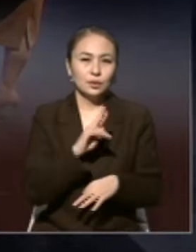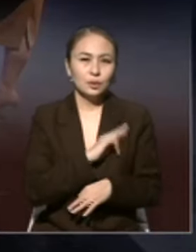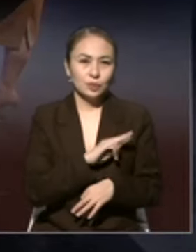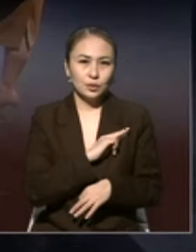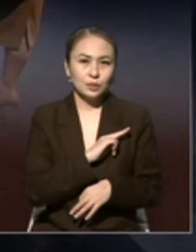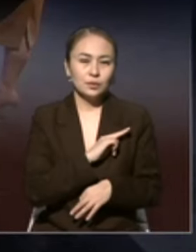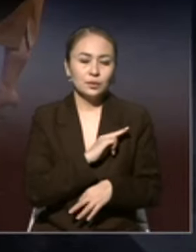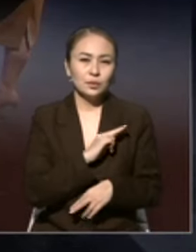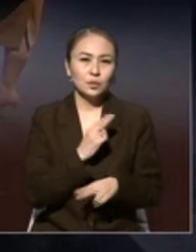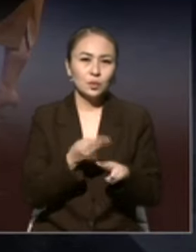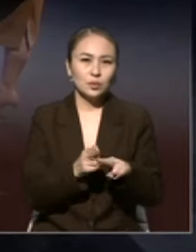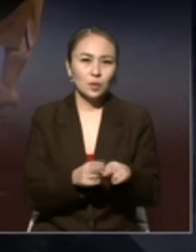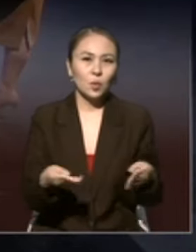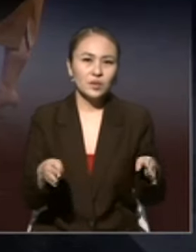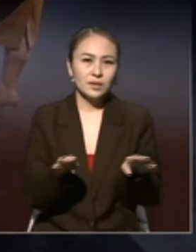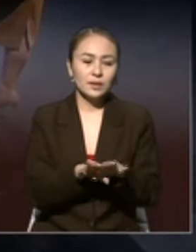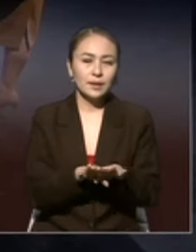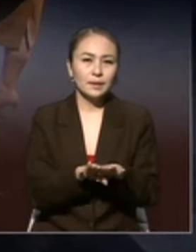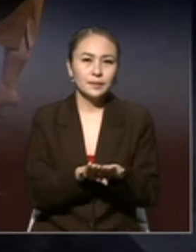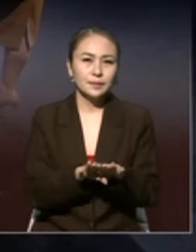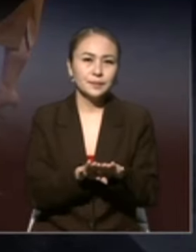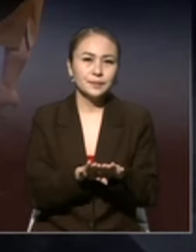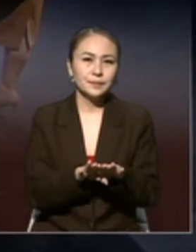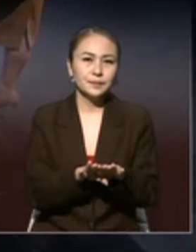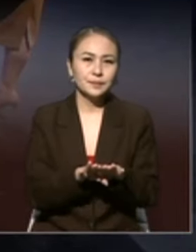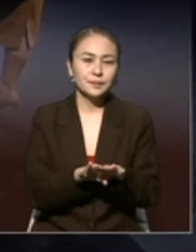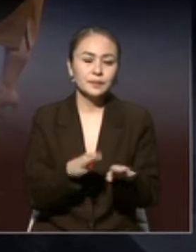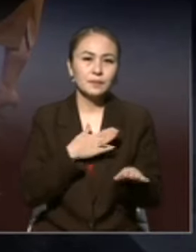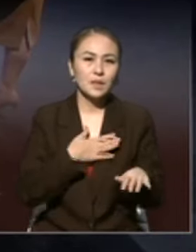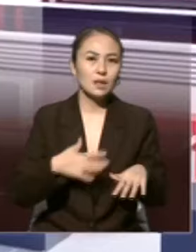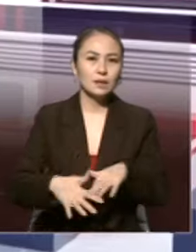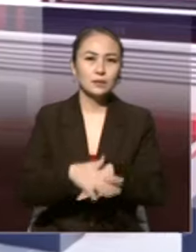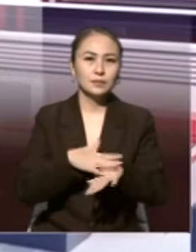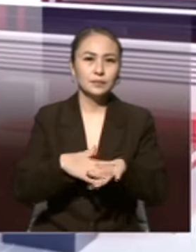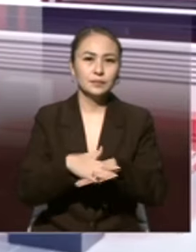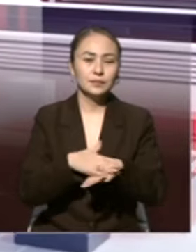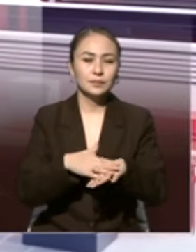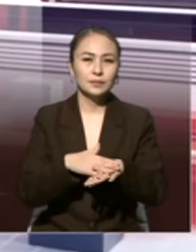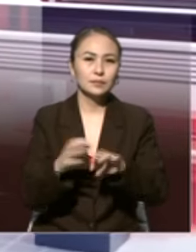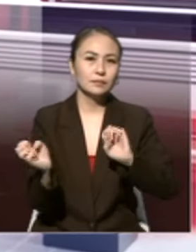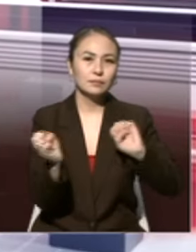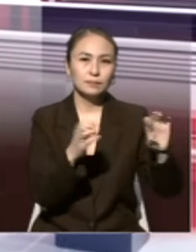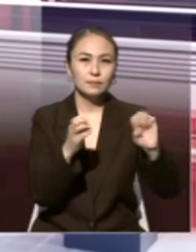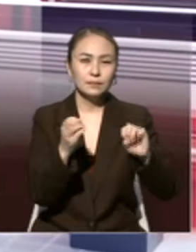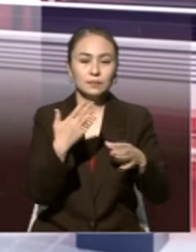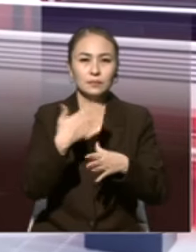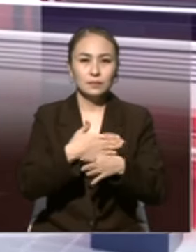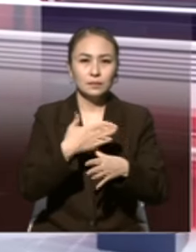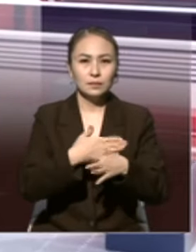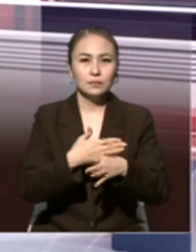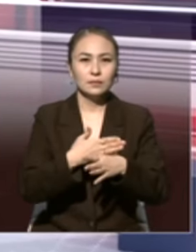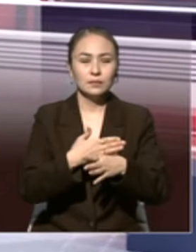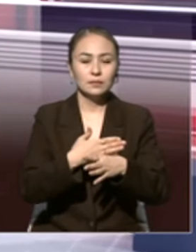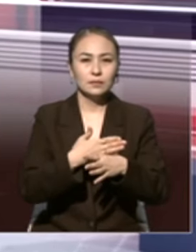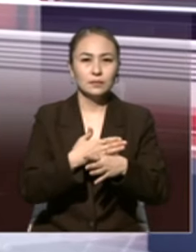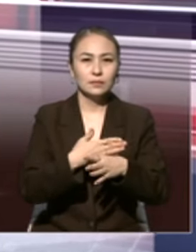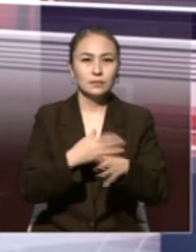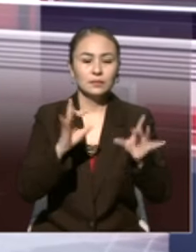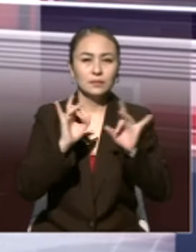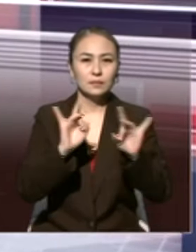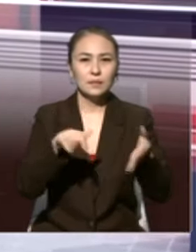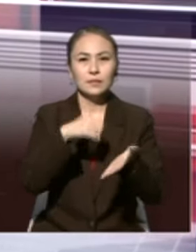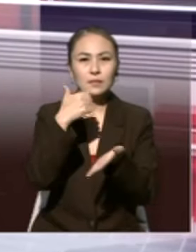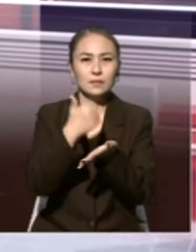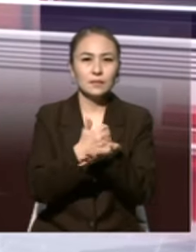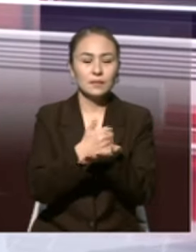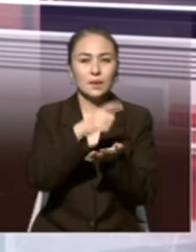себептен осындай біздің халқымызды енді эвакуацияландырып, енді бағана айтып кеткендей, ең